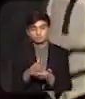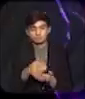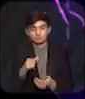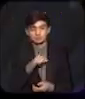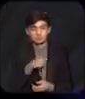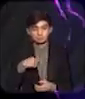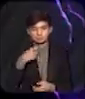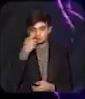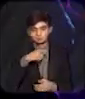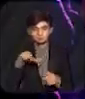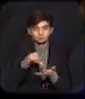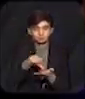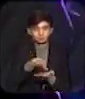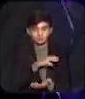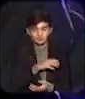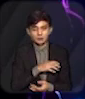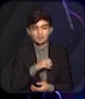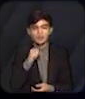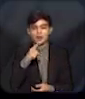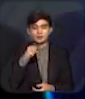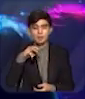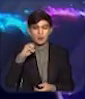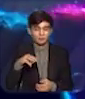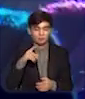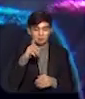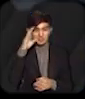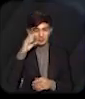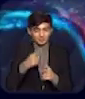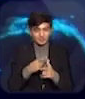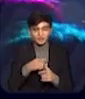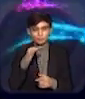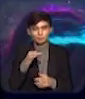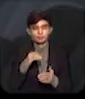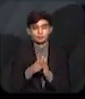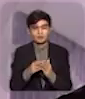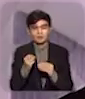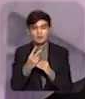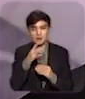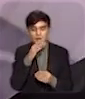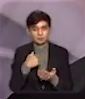күйтабағының тұсауын кесті. Азаматтың айтуынша бұл альбомға ол 2 жылын сарп еткен.